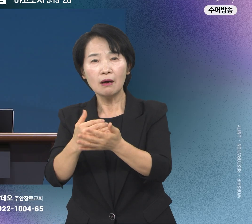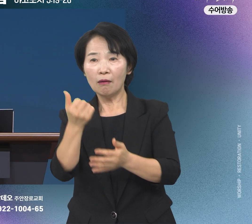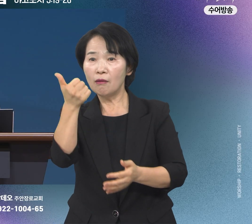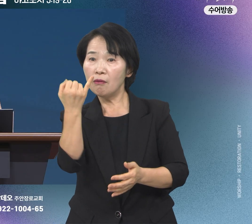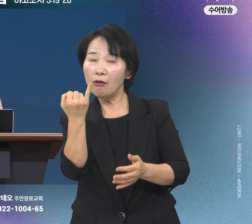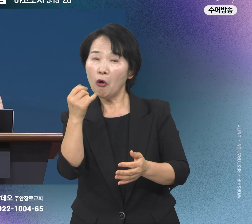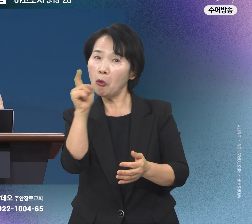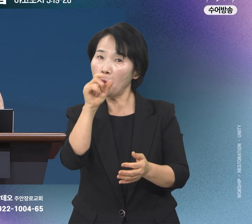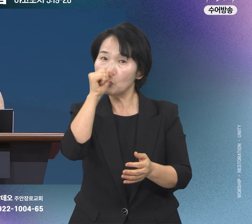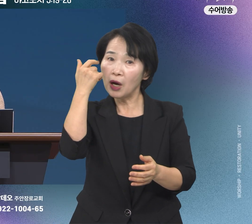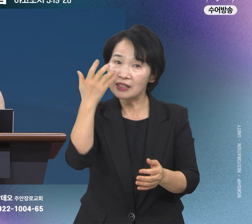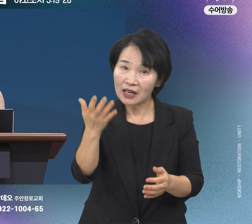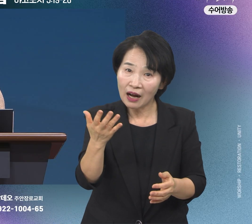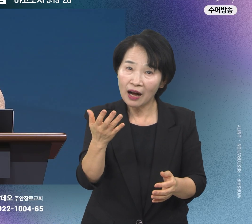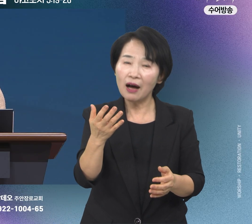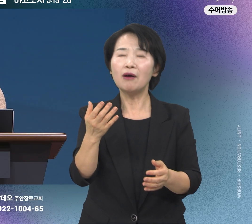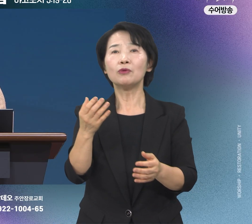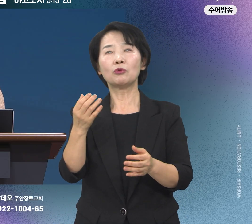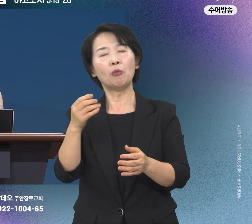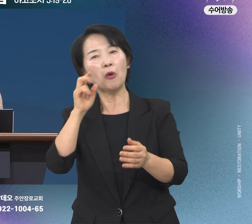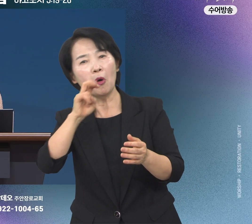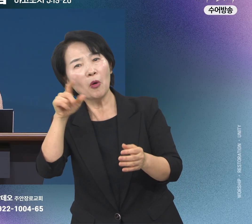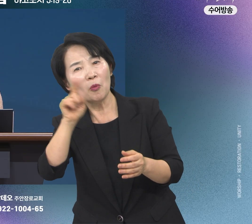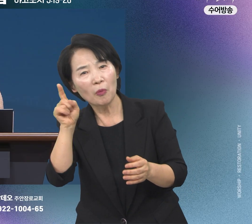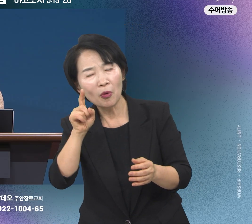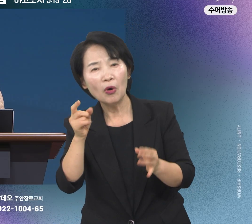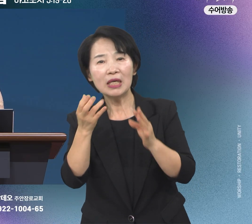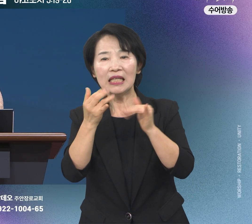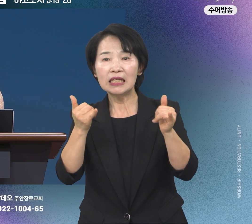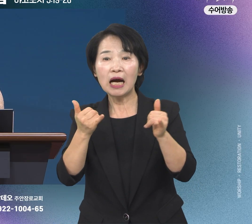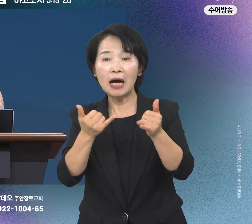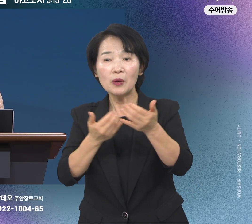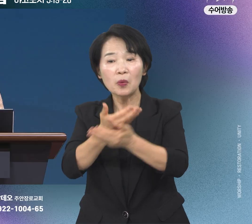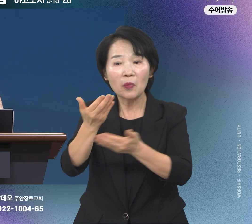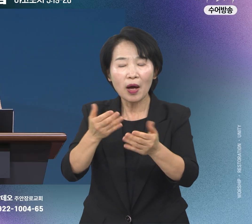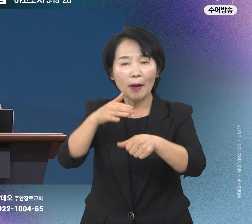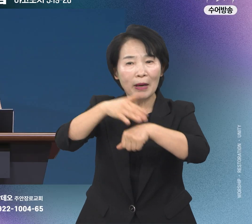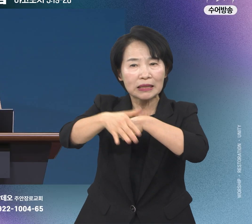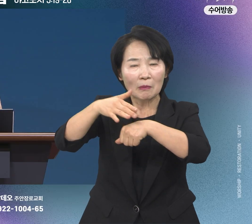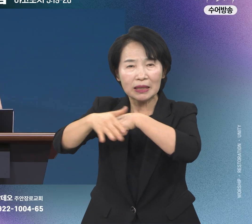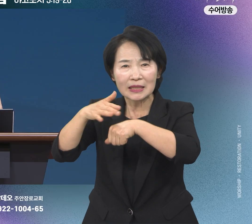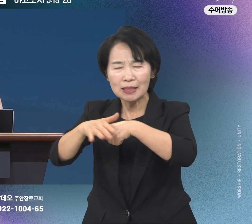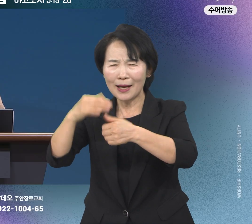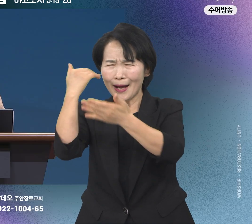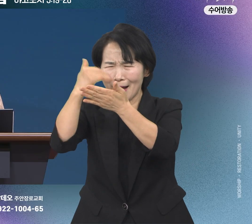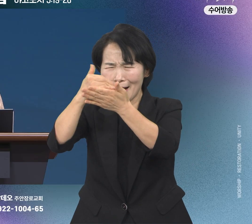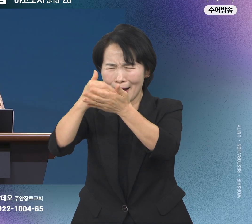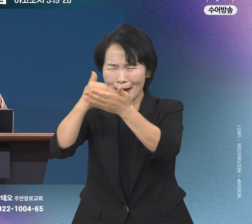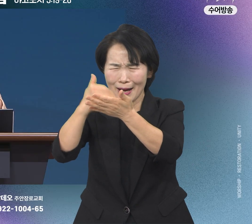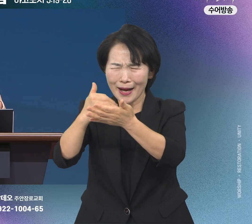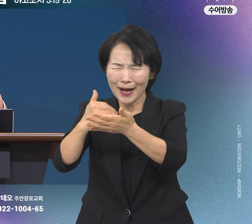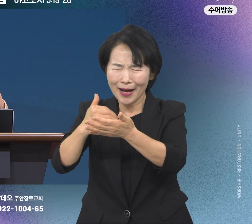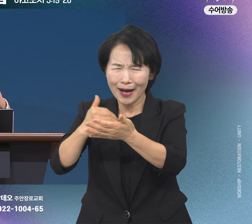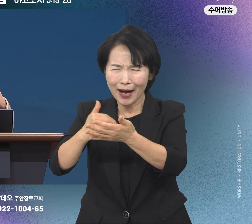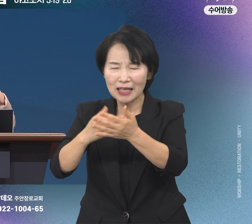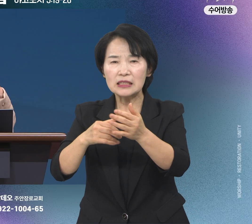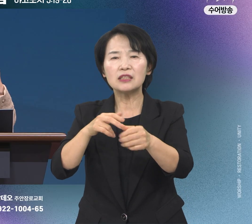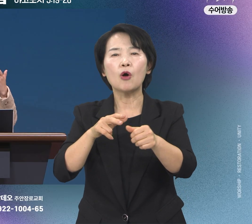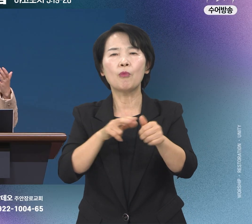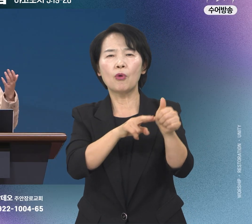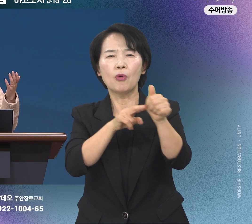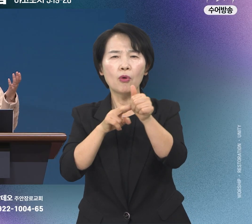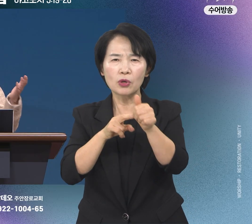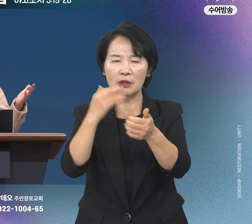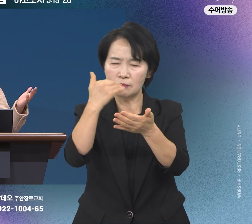좋아하는지, 어떤 아르바이트를 하는지, 인간관계 스타일의 방식 등 그 사람의 모든 인적 사항을 수집하게끔 합니다. 근데